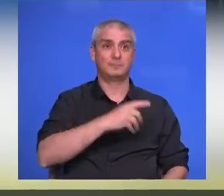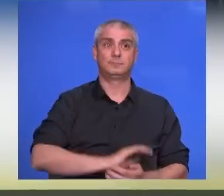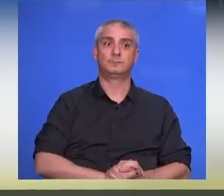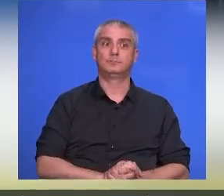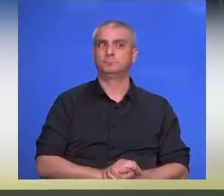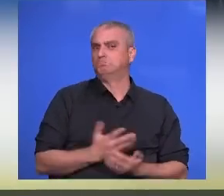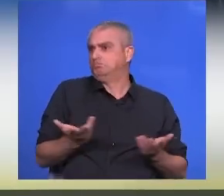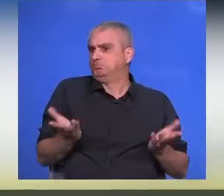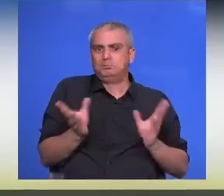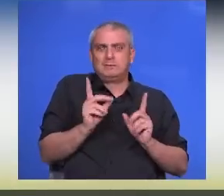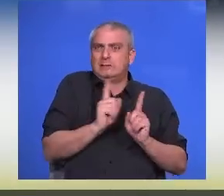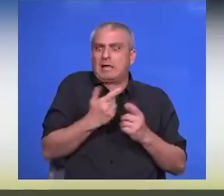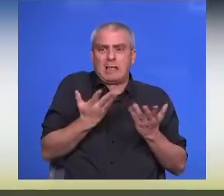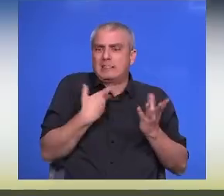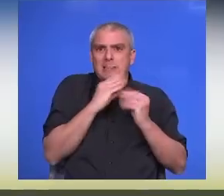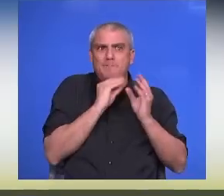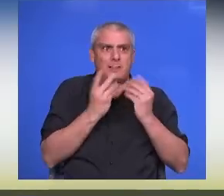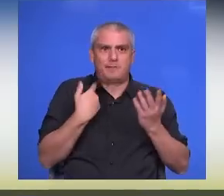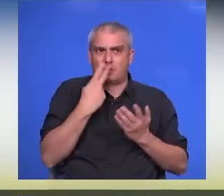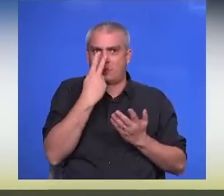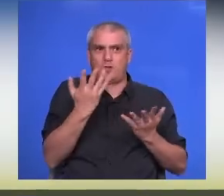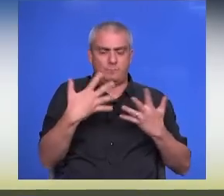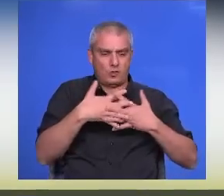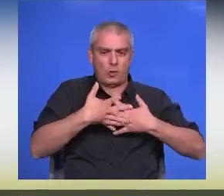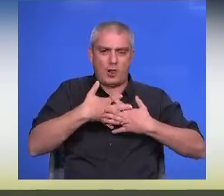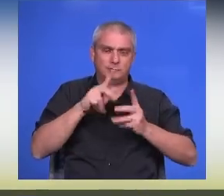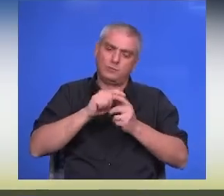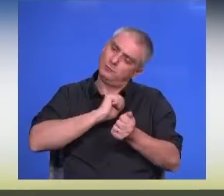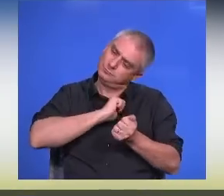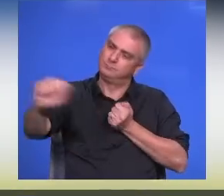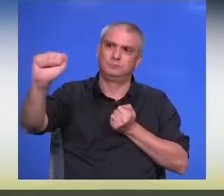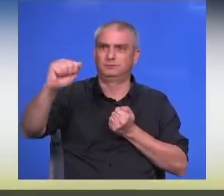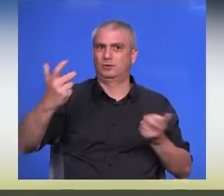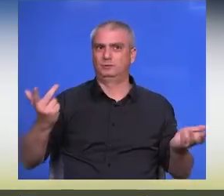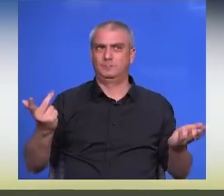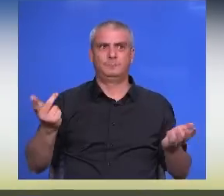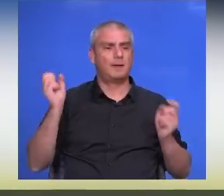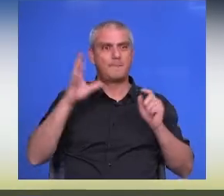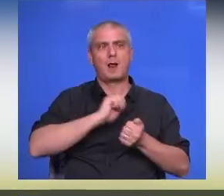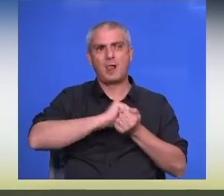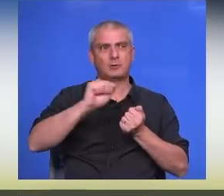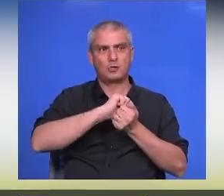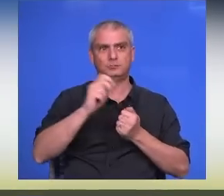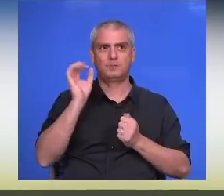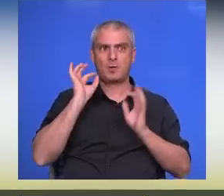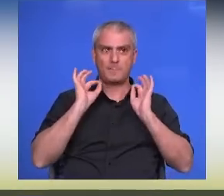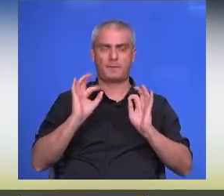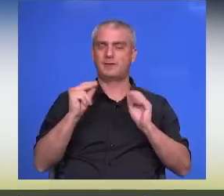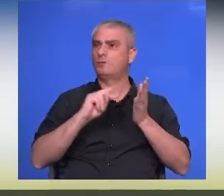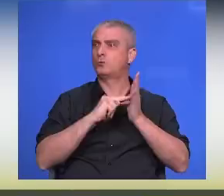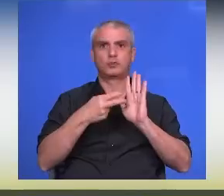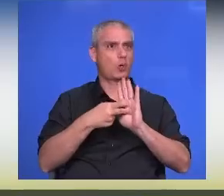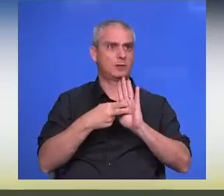אין לנו עם מי לנהל את השיח. אנחנו רואים פה קואליציה דורסנית שבאה לדרוס, שבאו באמת